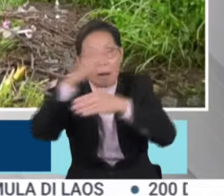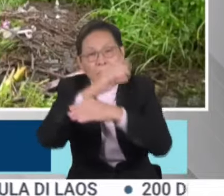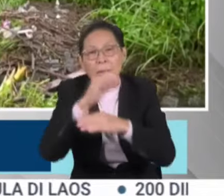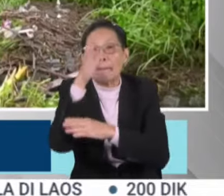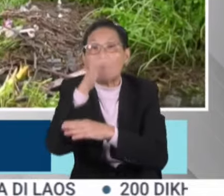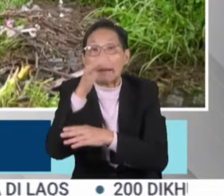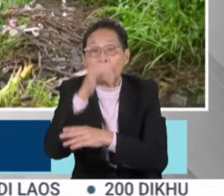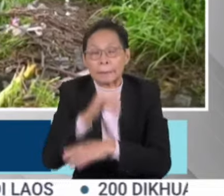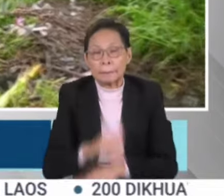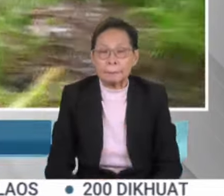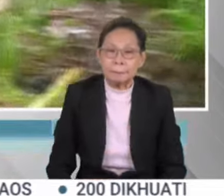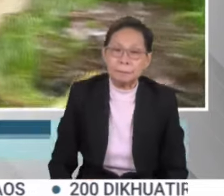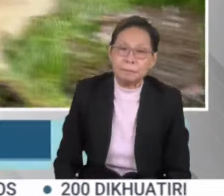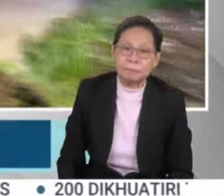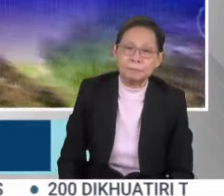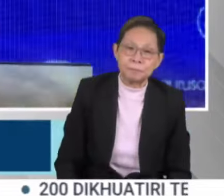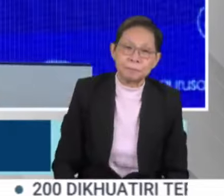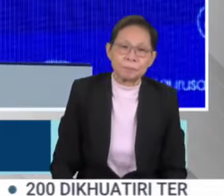Melaka.